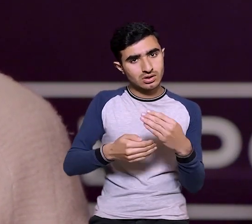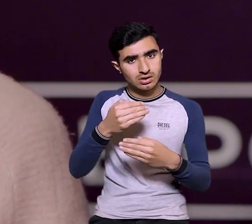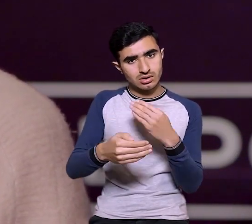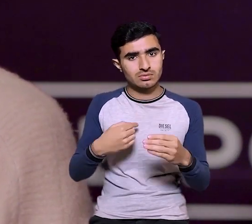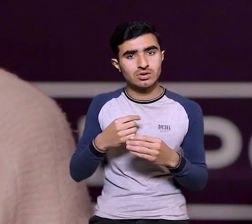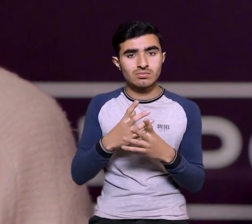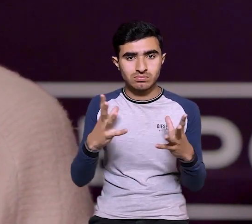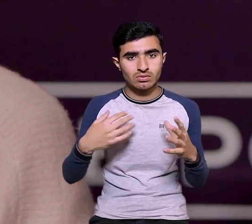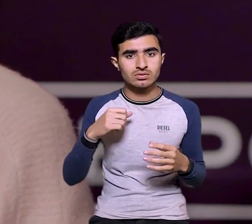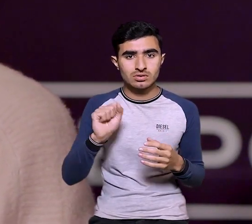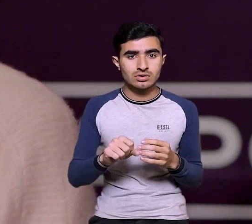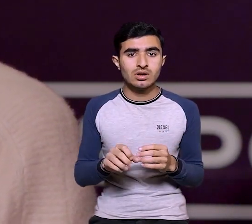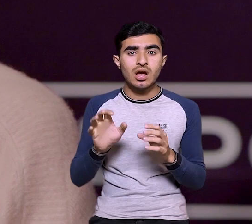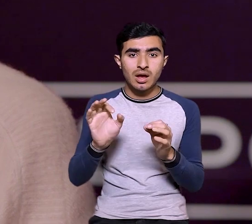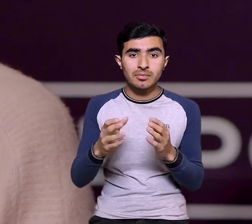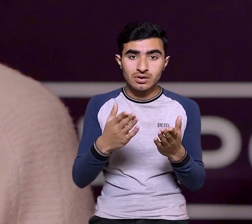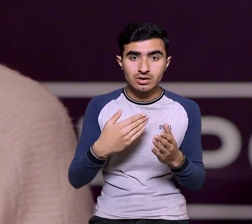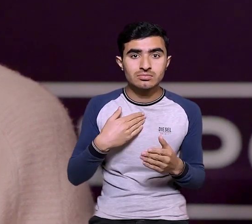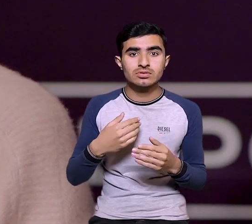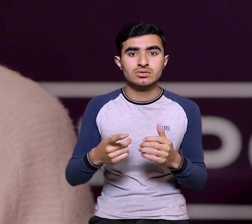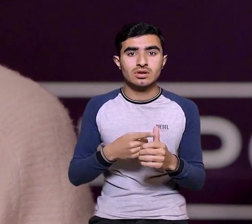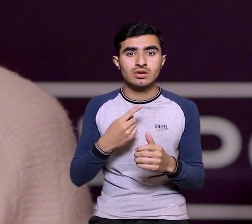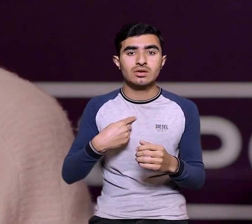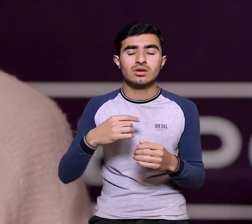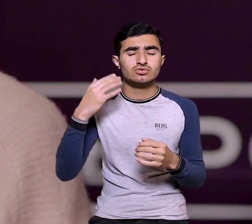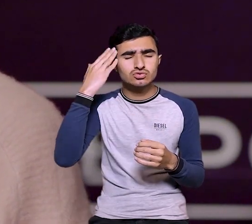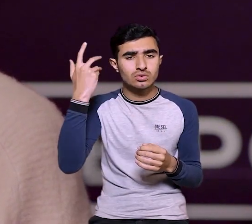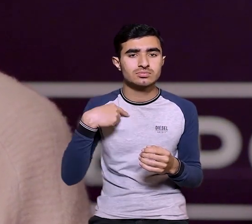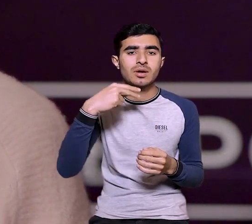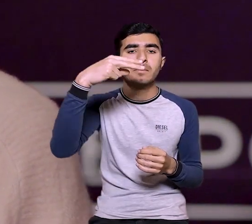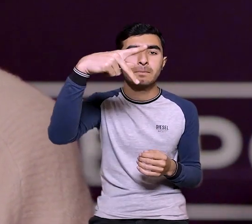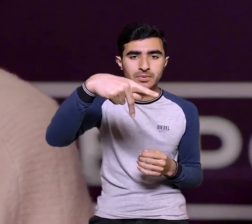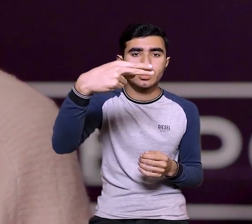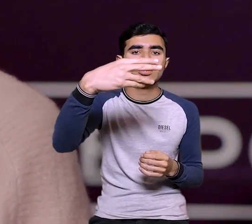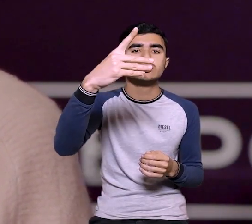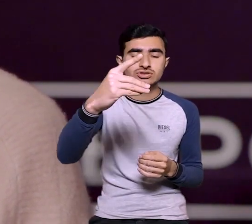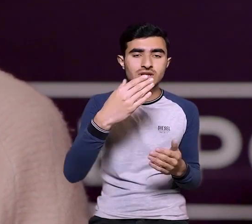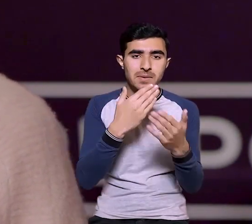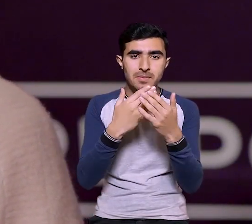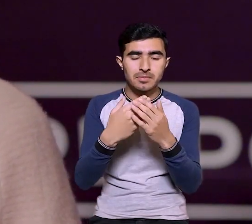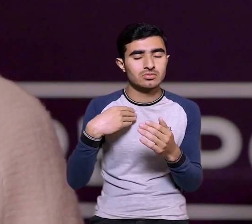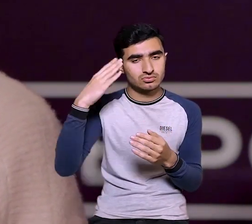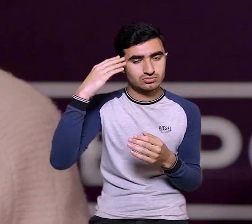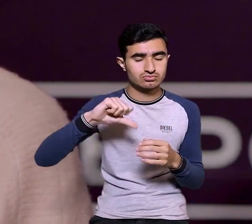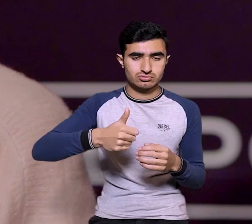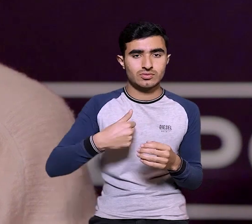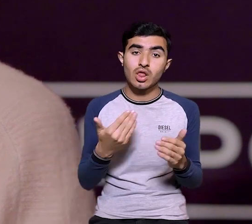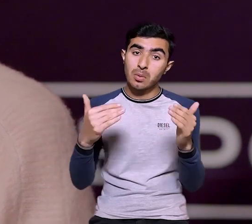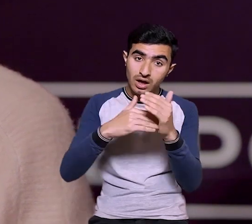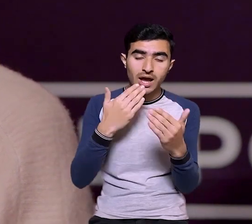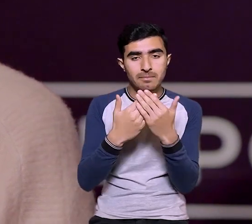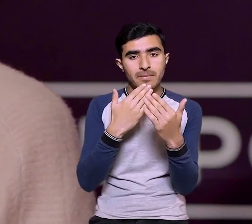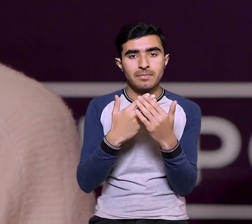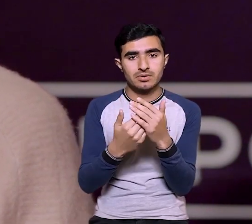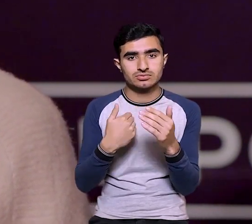ओन आइडेंटिटी. अभी मैंने रिसेंटली प्लान किया कि आई हैव टू डू PhD. अब वही वाला पुराना जो हमारा शौक़ होता है पढ़ाई का, वो फिर शुरू